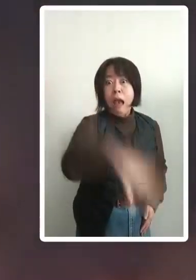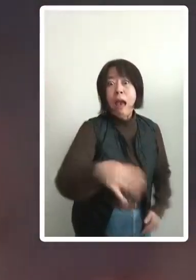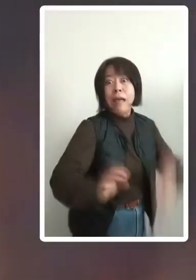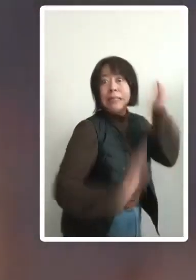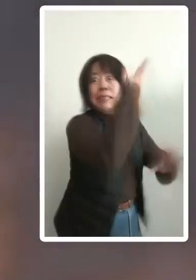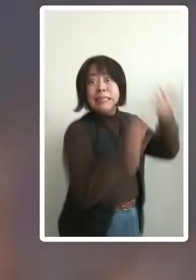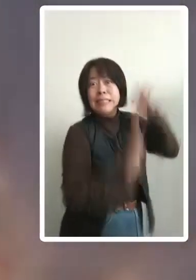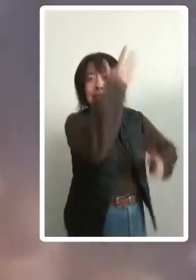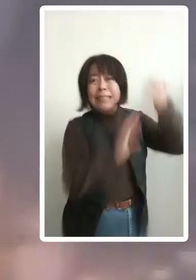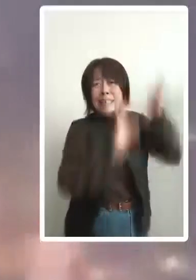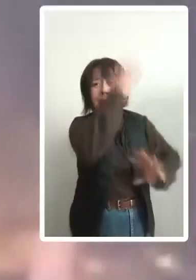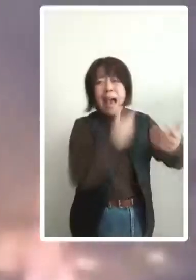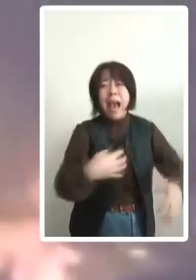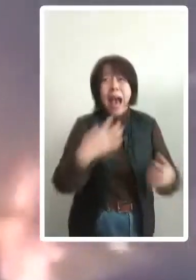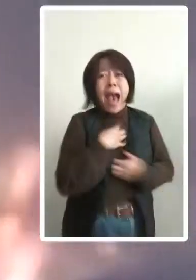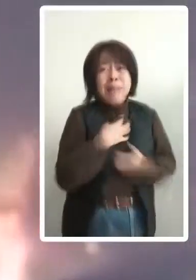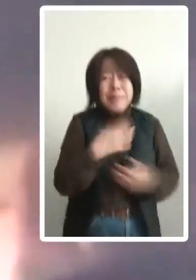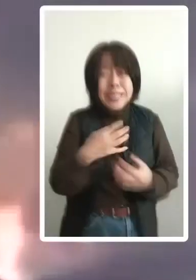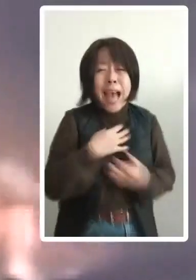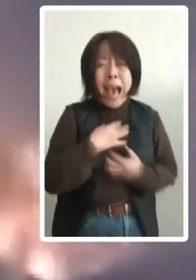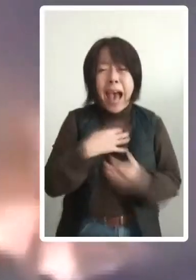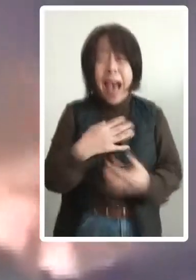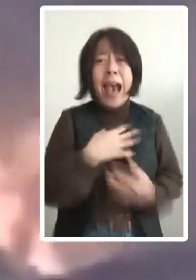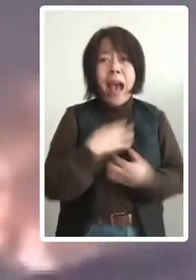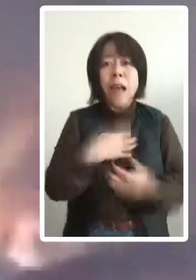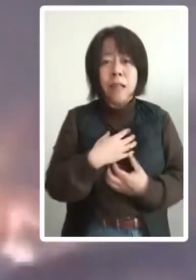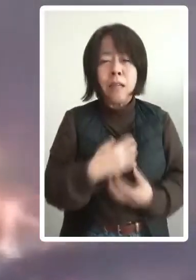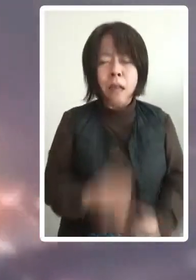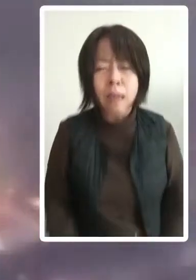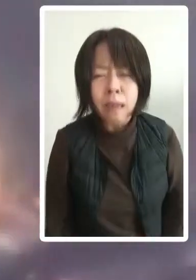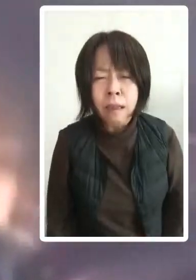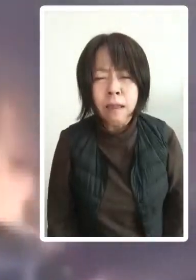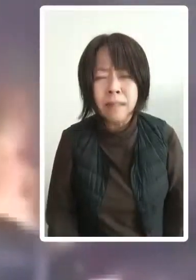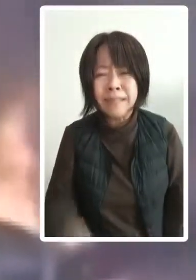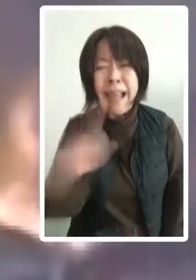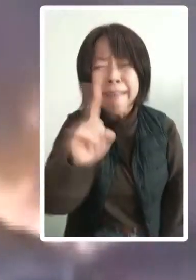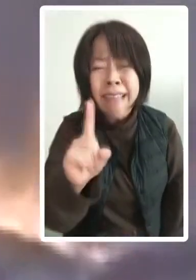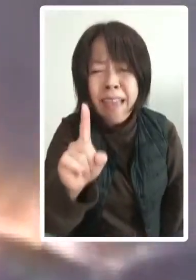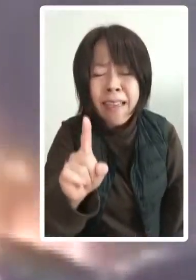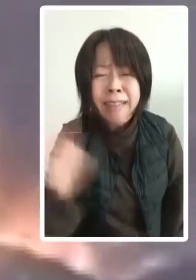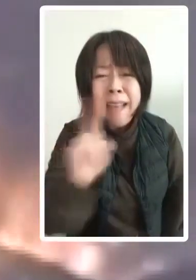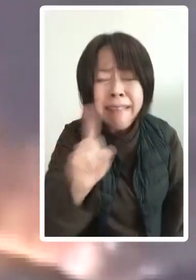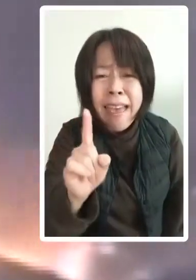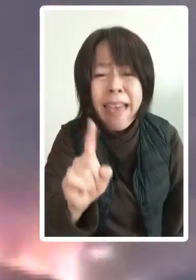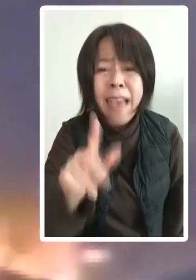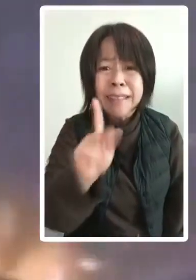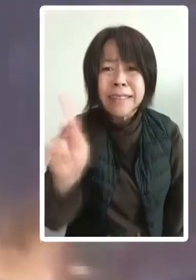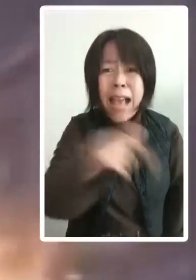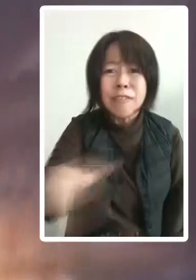火がそこまで来たる。急がんと。え？え？なんて？カズさんなんて？